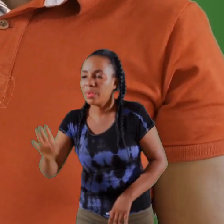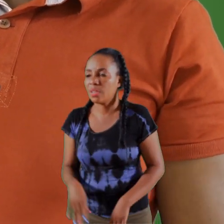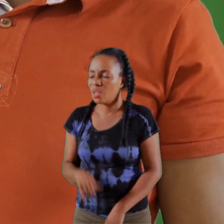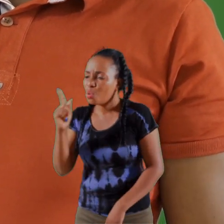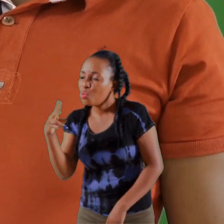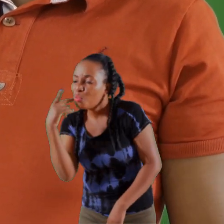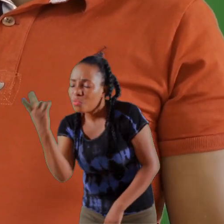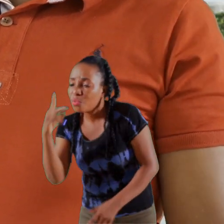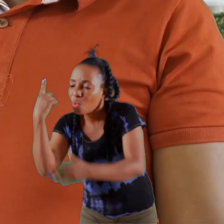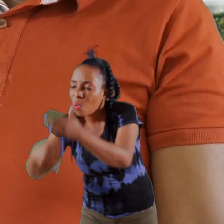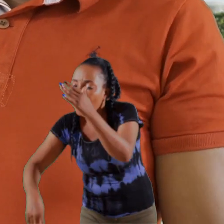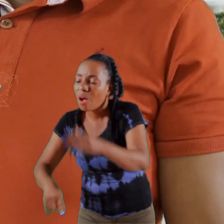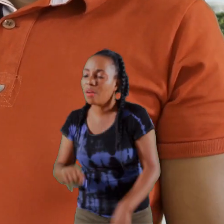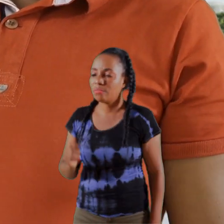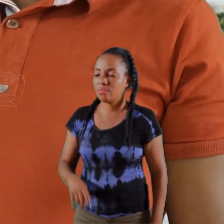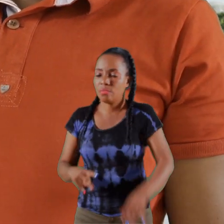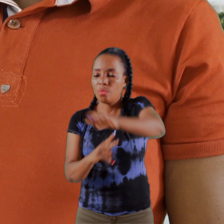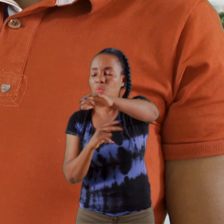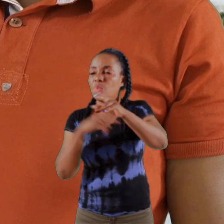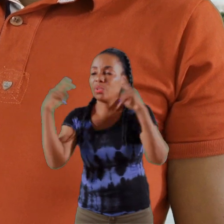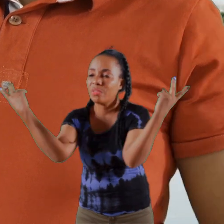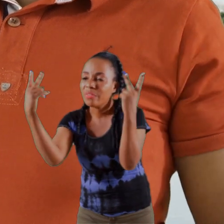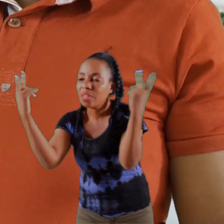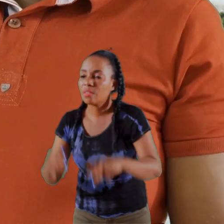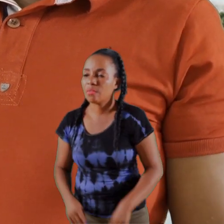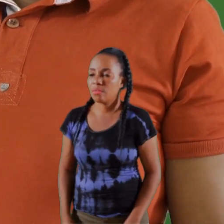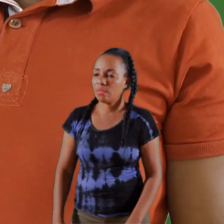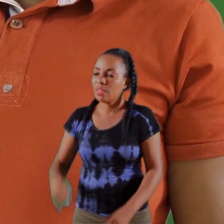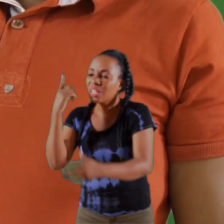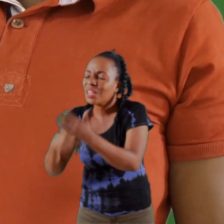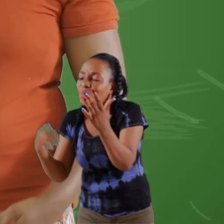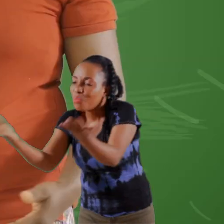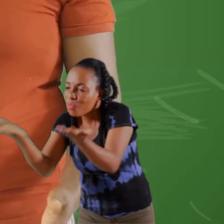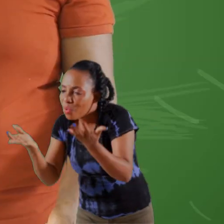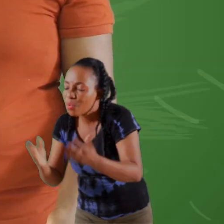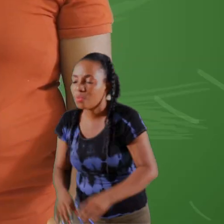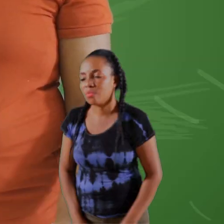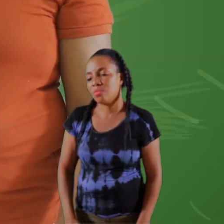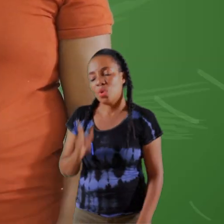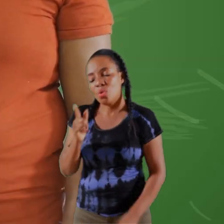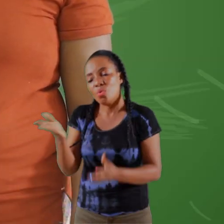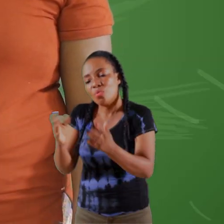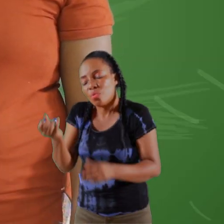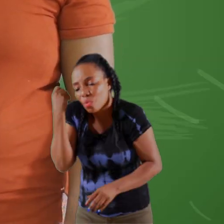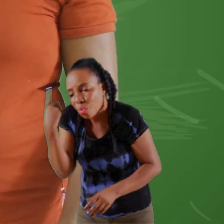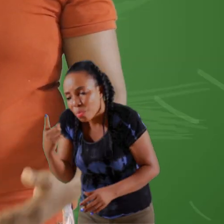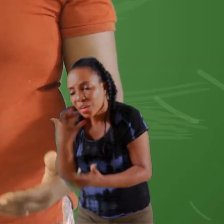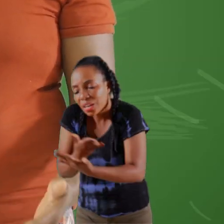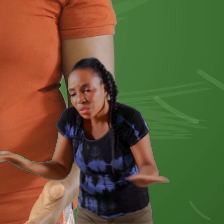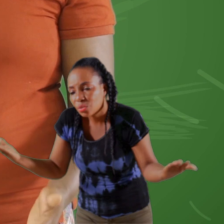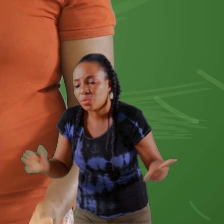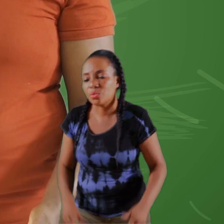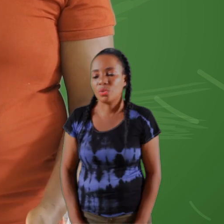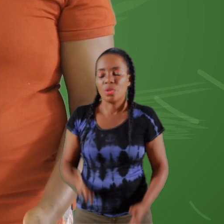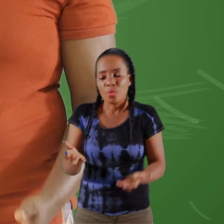vu? Il a vu le pont de la Victoire. Qu'est-ce qu'il veut avoir? Il veut avoir des explications. Il